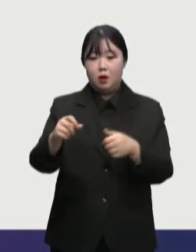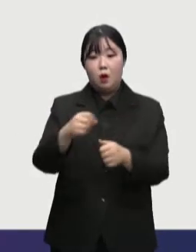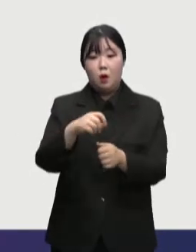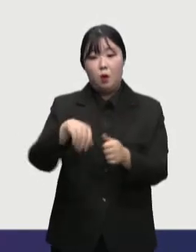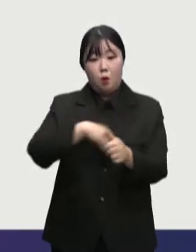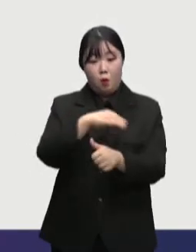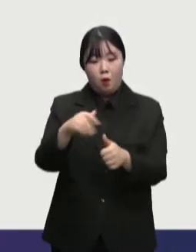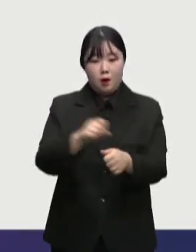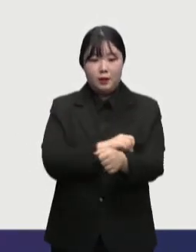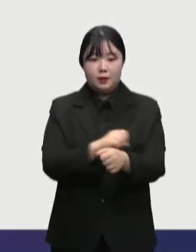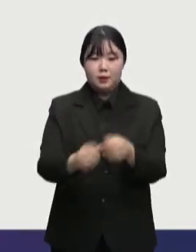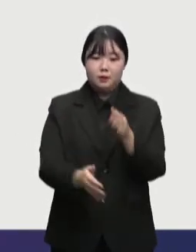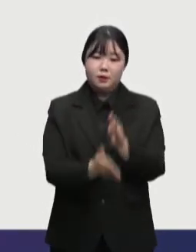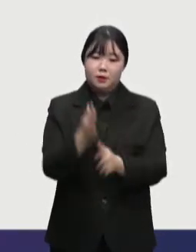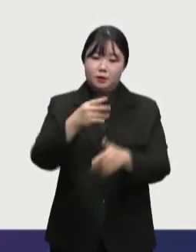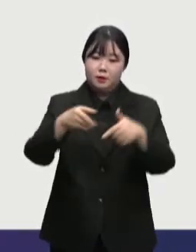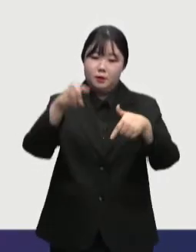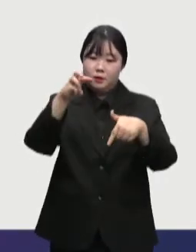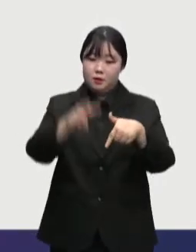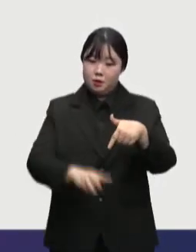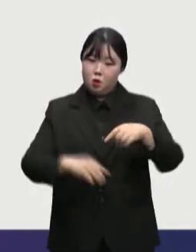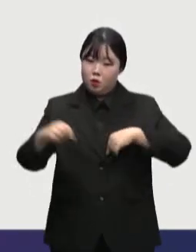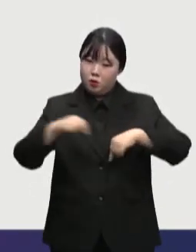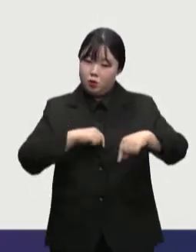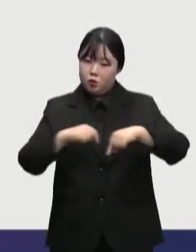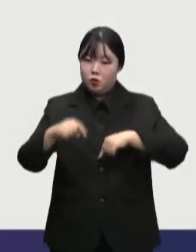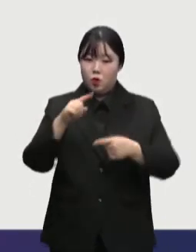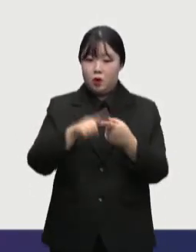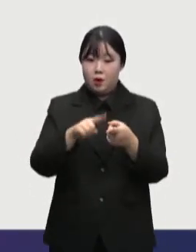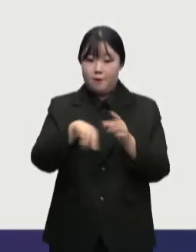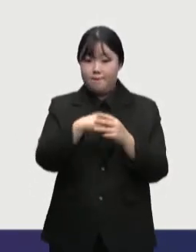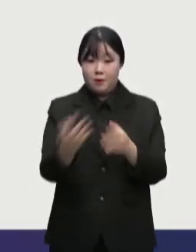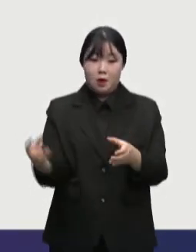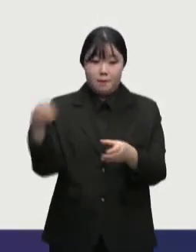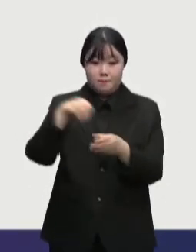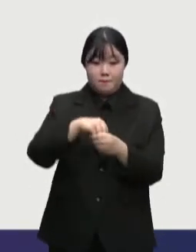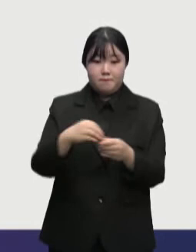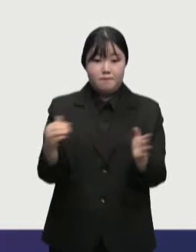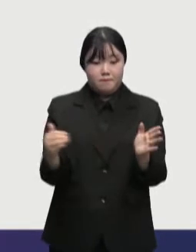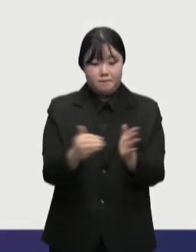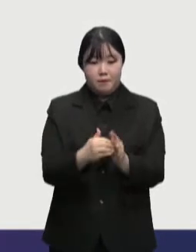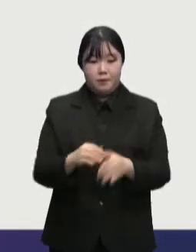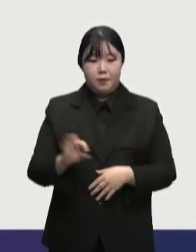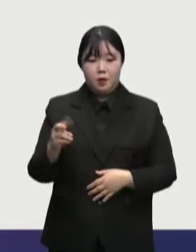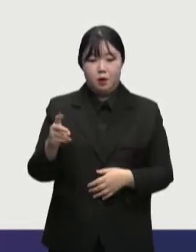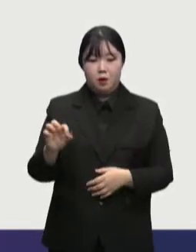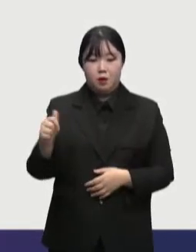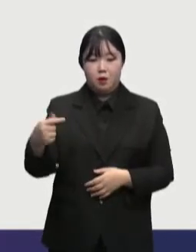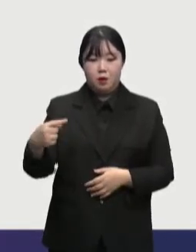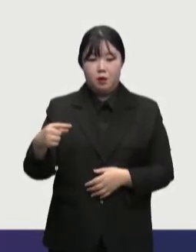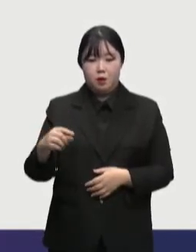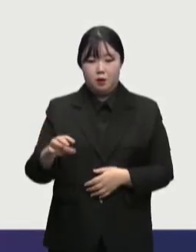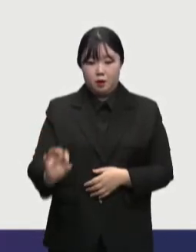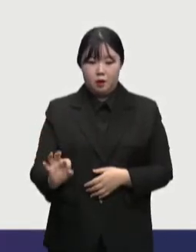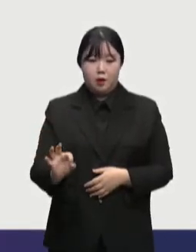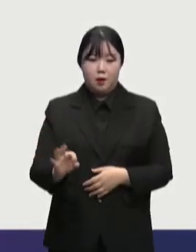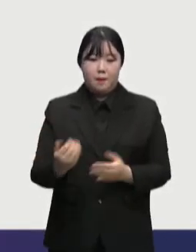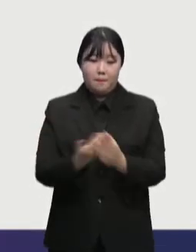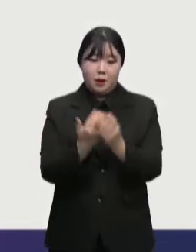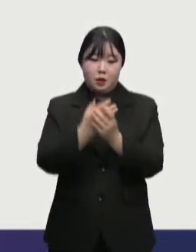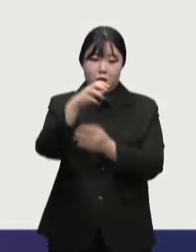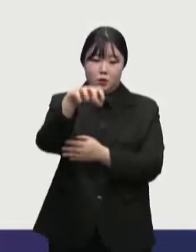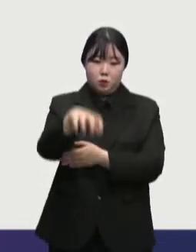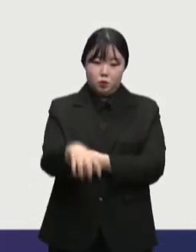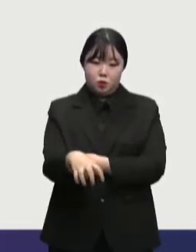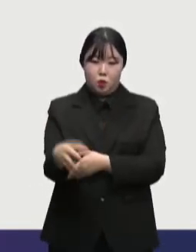인천 정책에 부응하는 환경 현안들도 공약 과제에 담겼다고 전했는데요. 영흥화력발전소 조기 연료전환